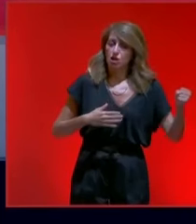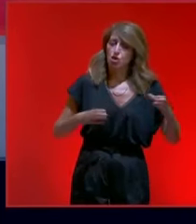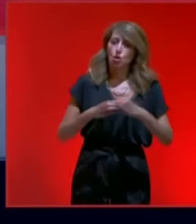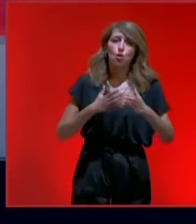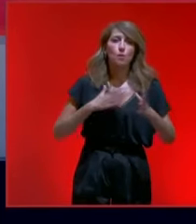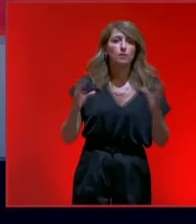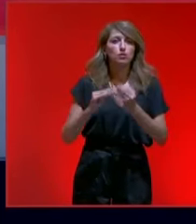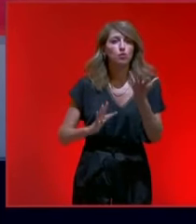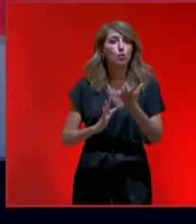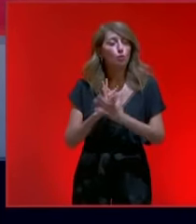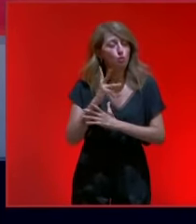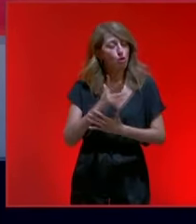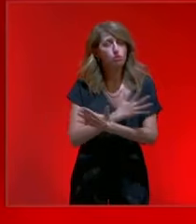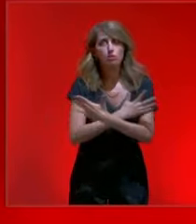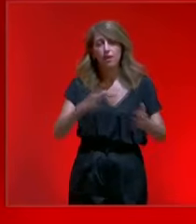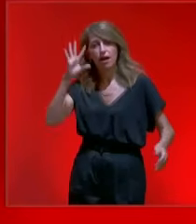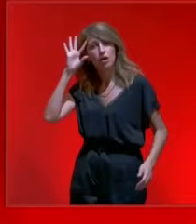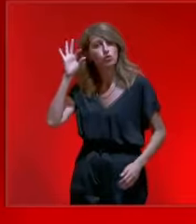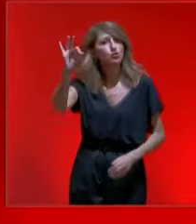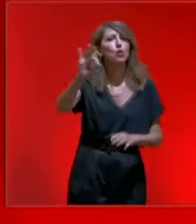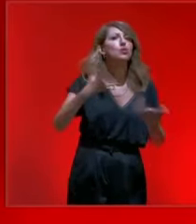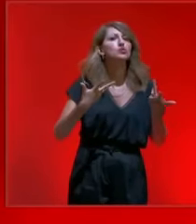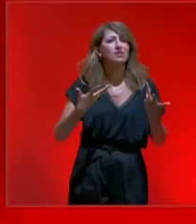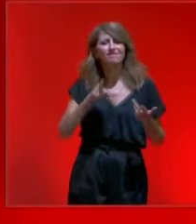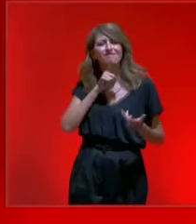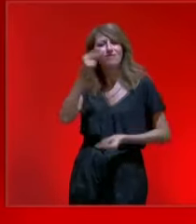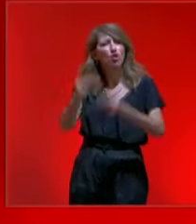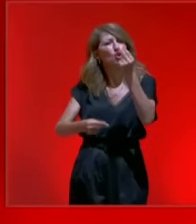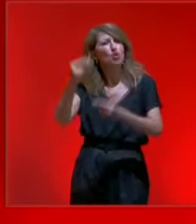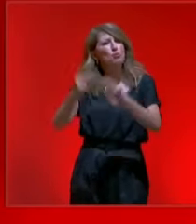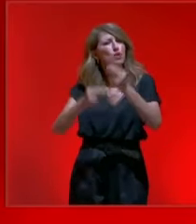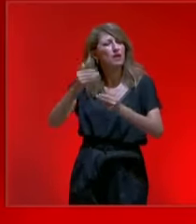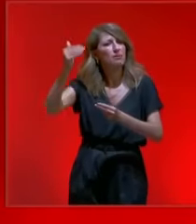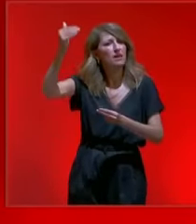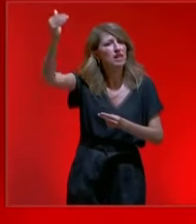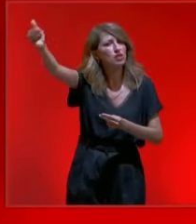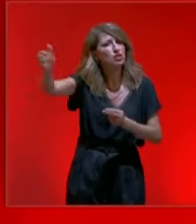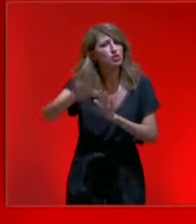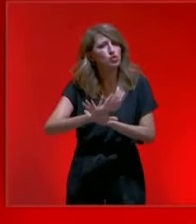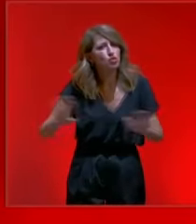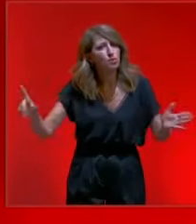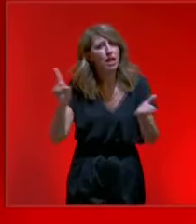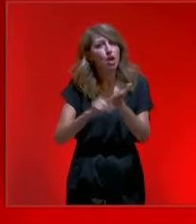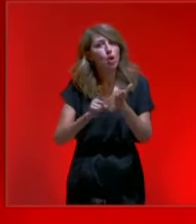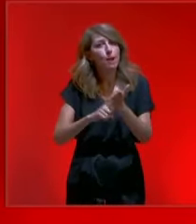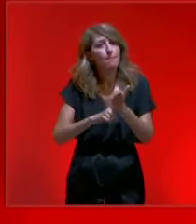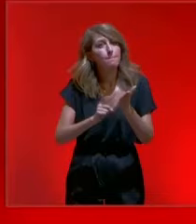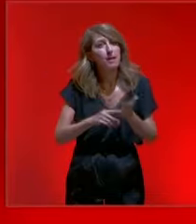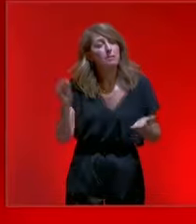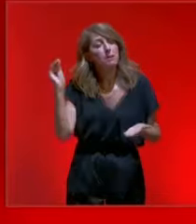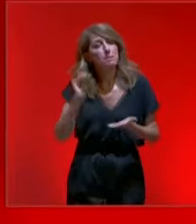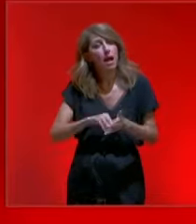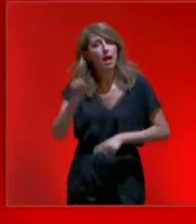πώς αυτές οι μεγάλες προκλήσεις δεν θα γίνουν με όρους δεξιάς και ραγδαίας αναδιανομής ισχύως και